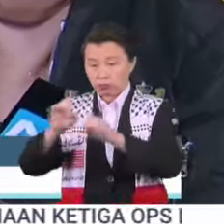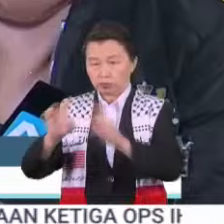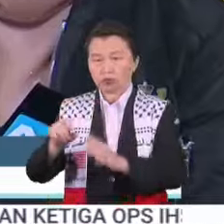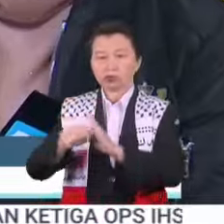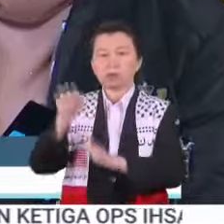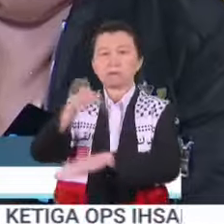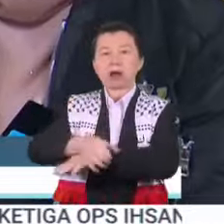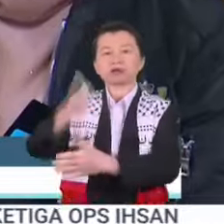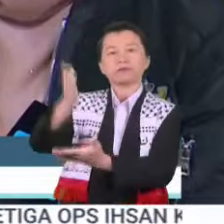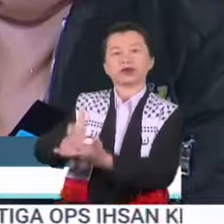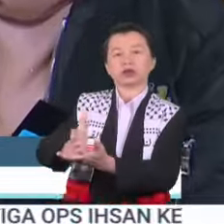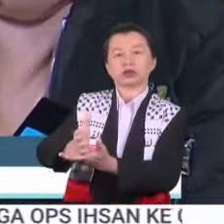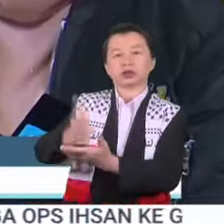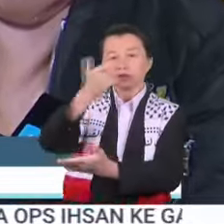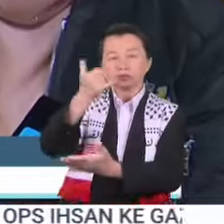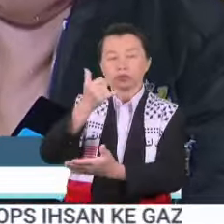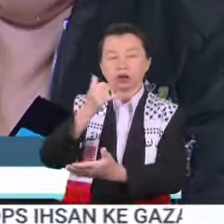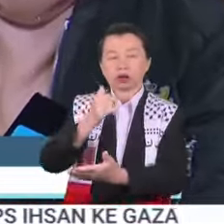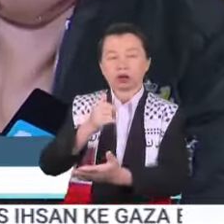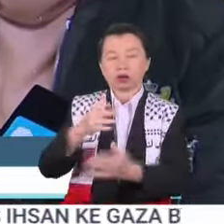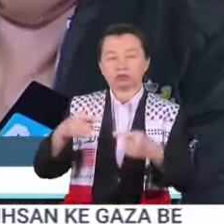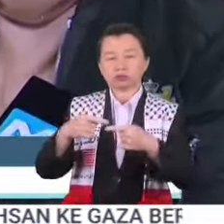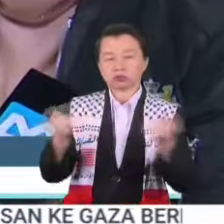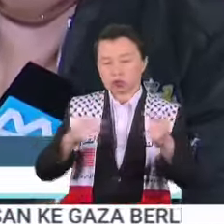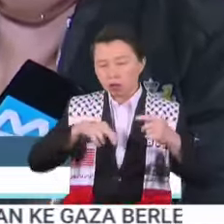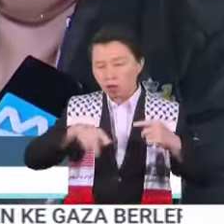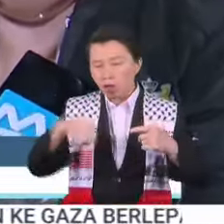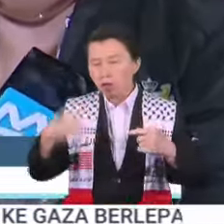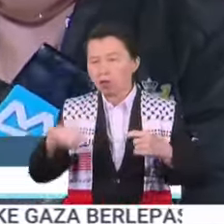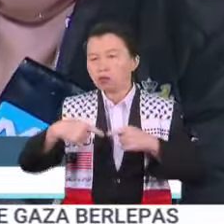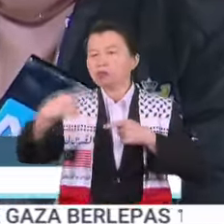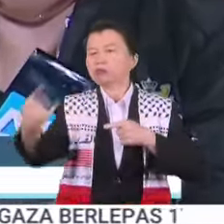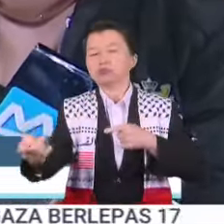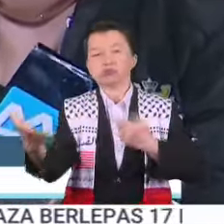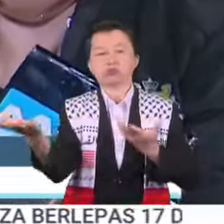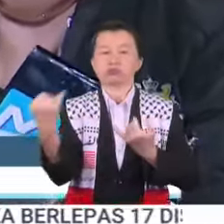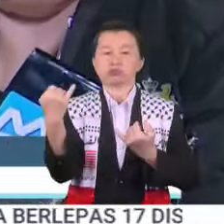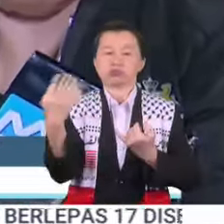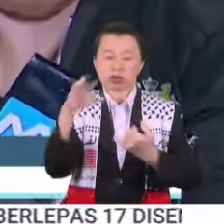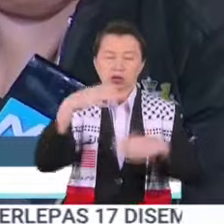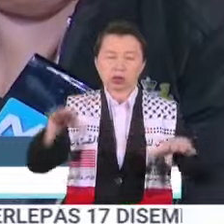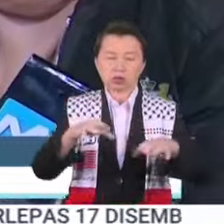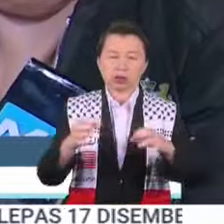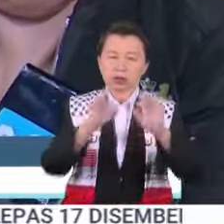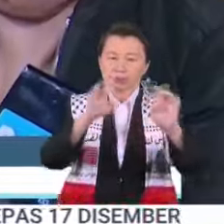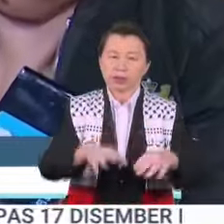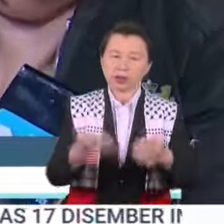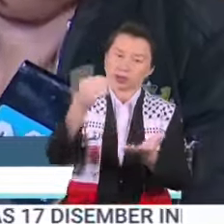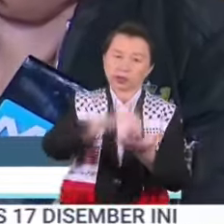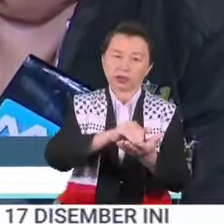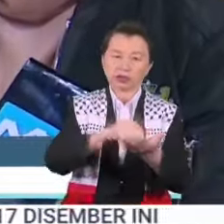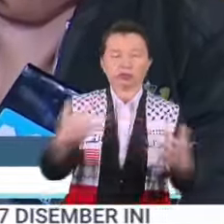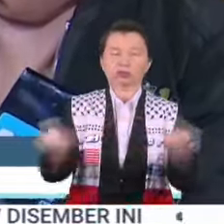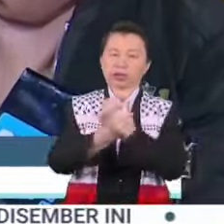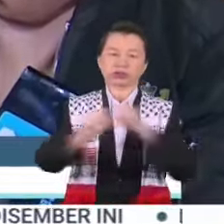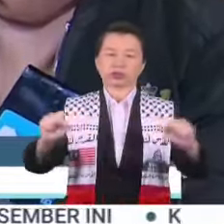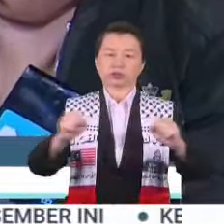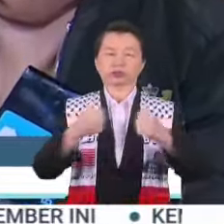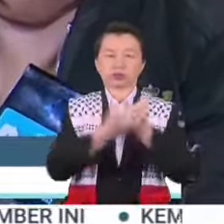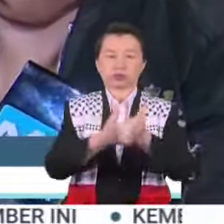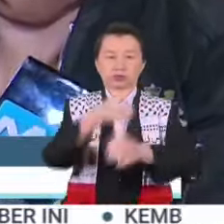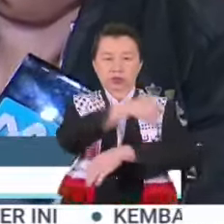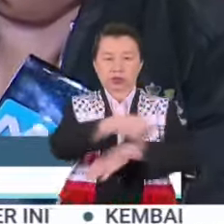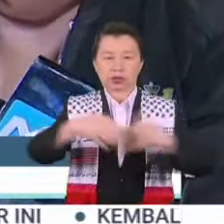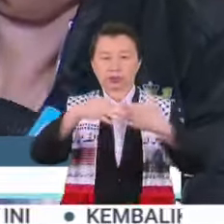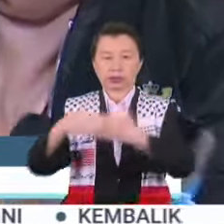dihentikan kerana putus perjalanan dan sebagainya, jadi kita akan buat peperiksaan ulangan. Jadi semua itu telah pun kita siapkan dalam garis panduan